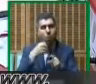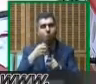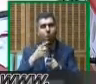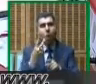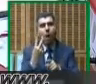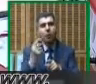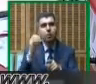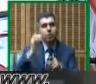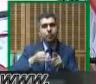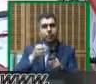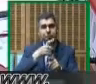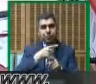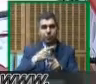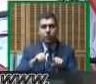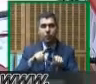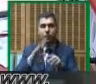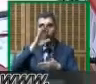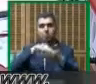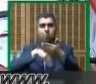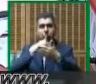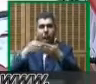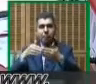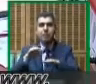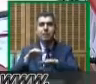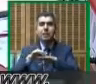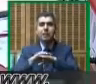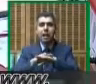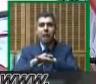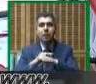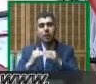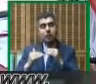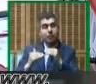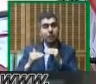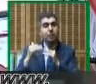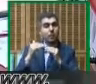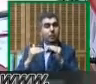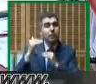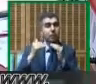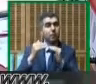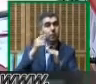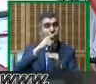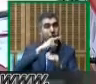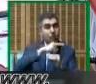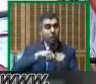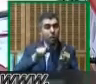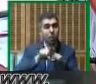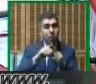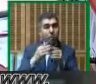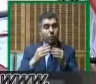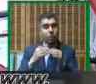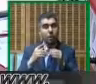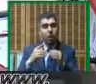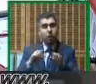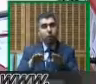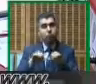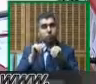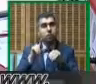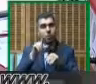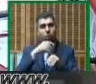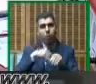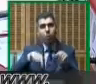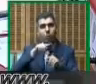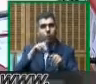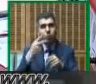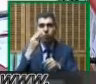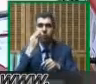مثلا البرامج السياسية التي تم رفع وتيرتها، انعكس ذلك على تراجع مشاهدة المغاربة للقنوات